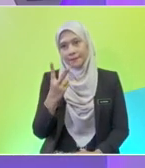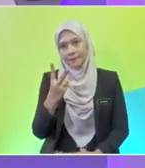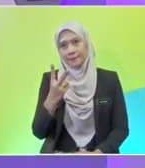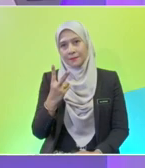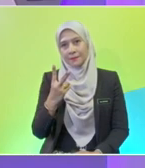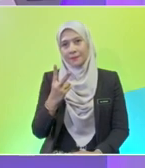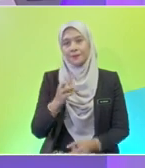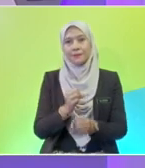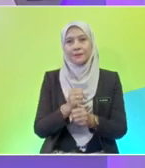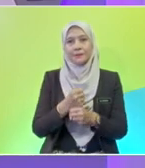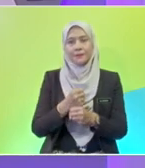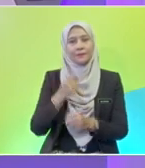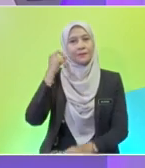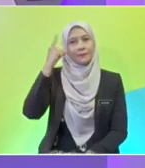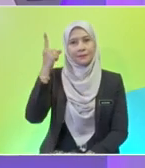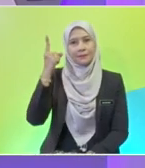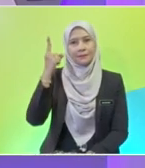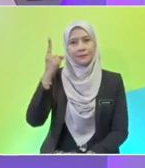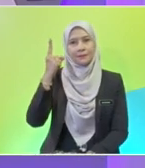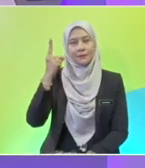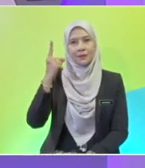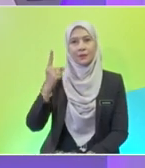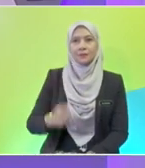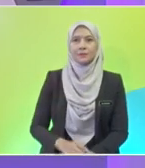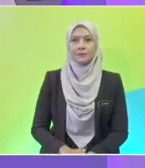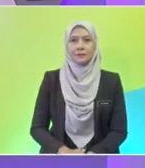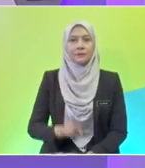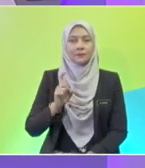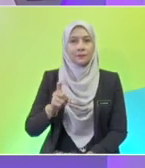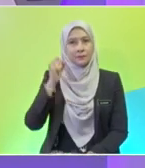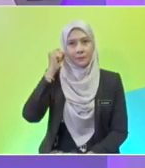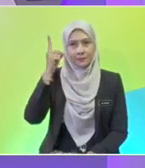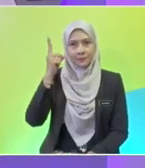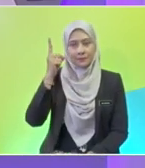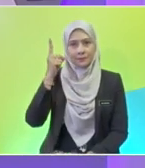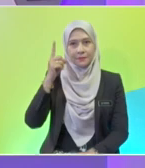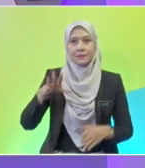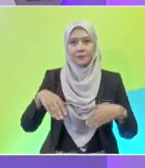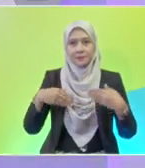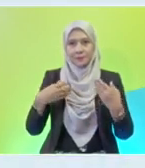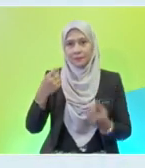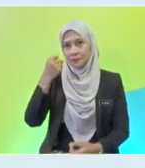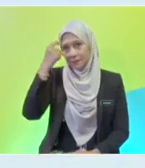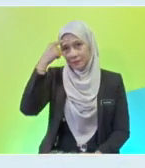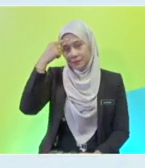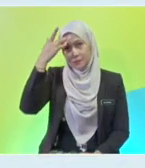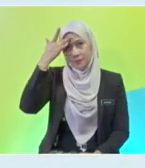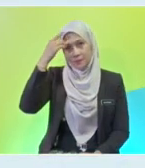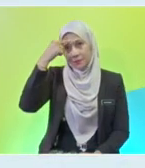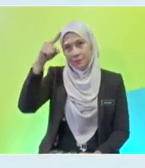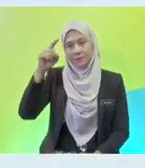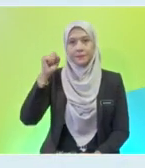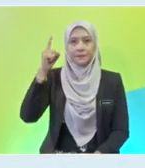memahami memahami ini kita gini paham jadi ada satu langkah dulu unsur manakah yang berada dalam kumpulan